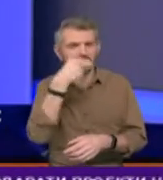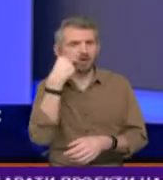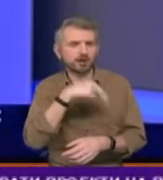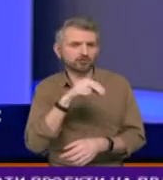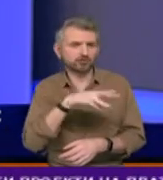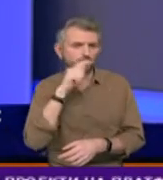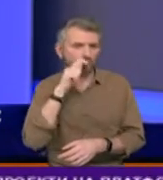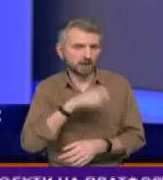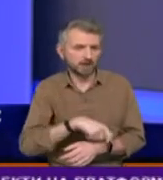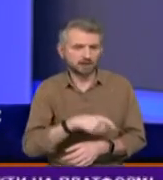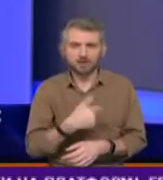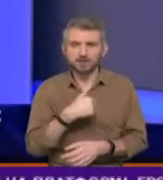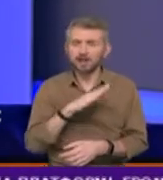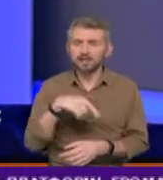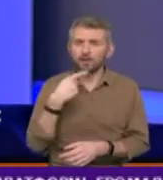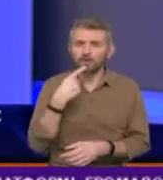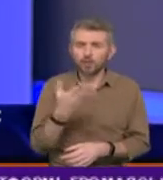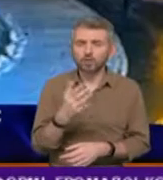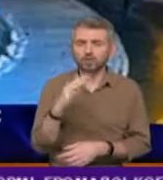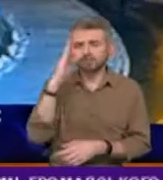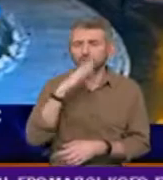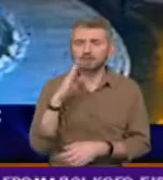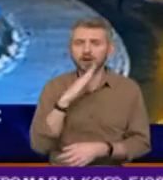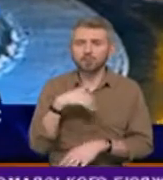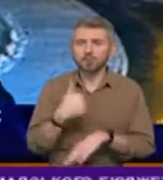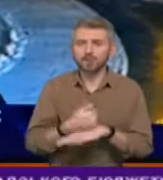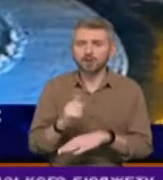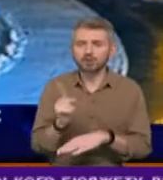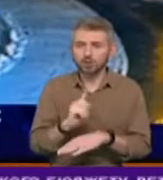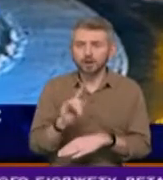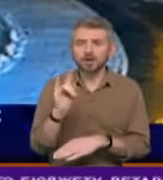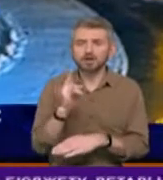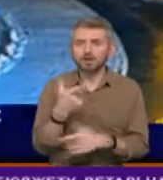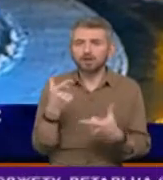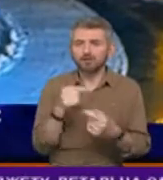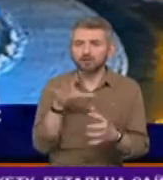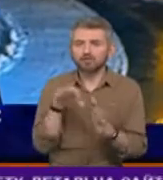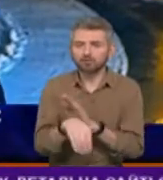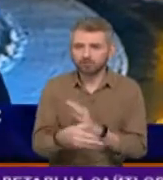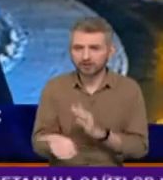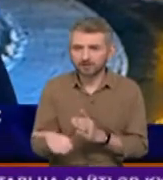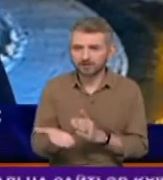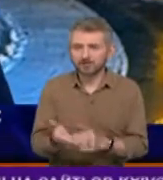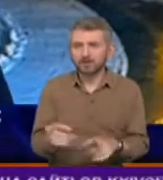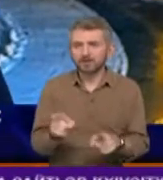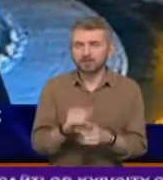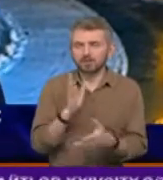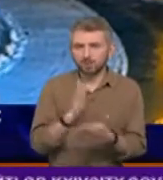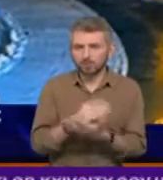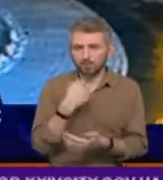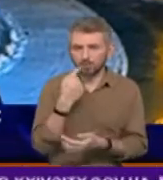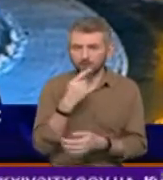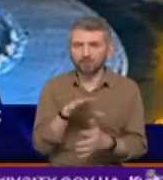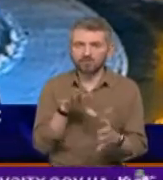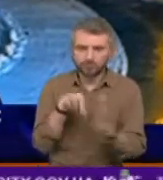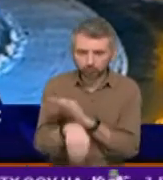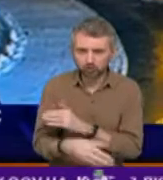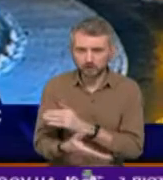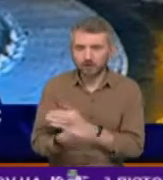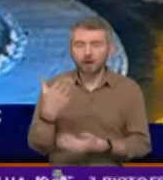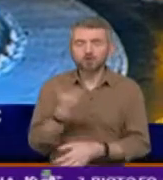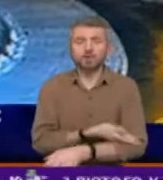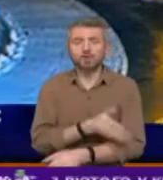школах. А паралельне ЗНО вони там на своїх історичних батьківщинах не пробують складати? Насправді